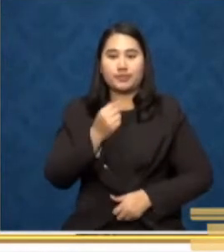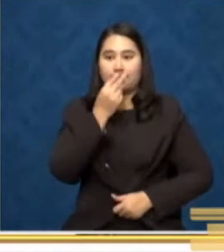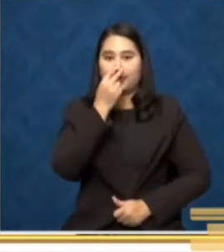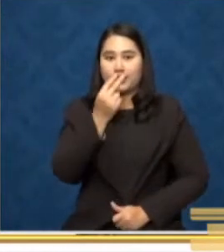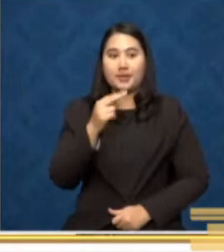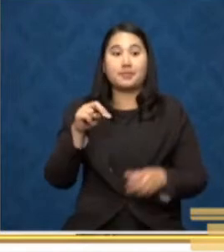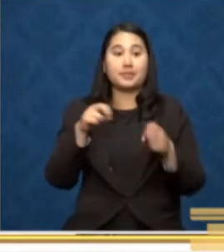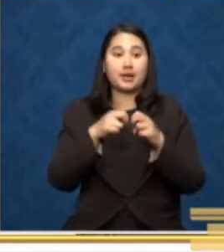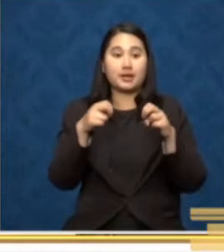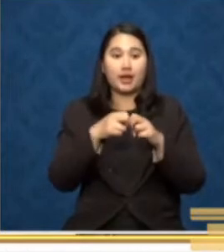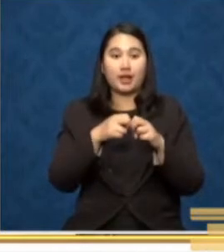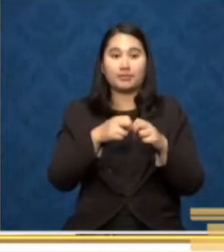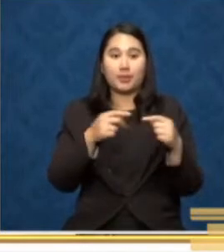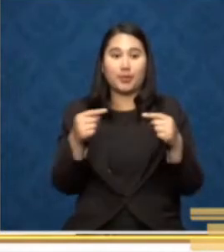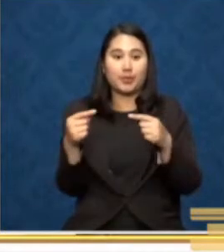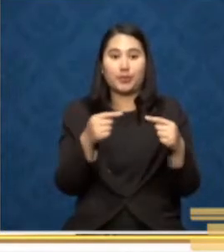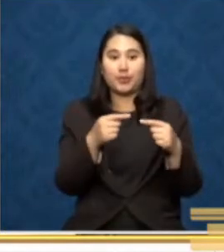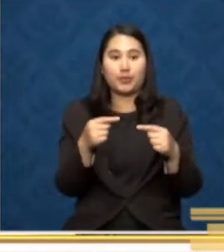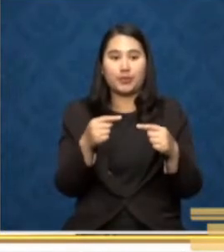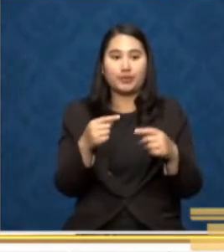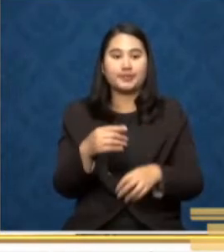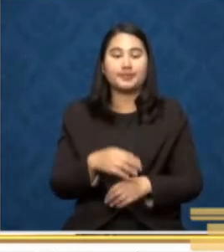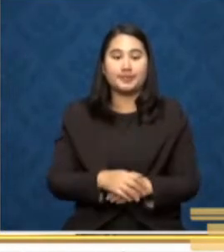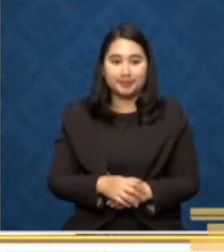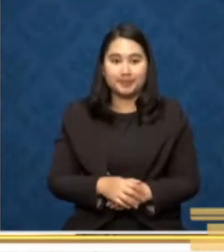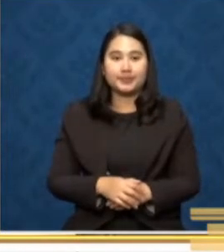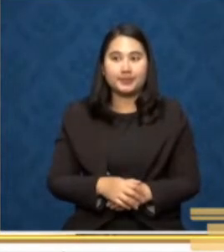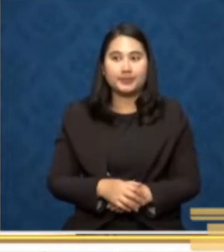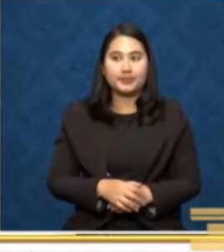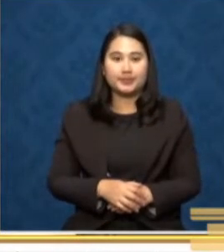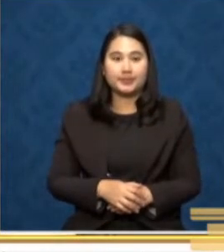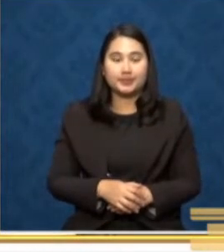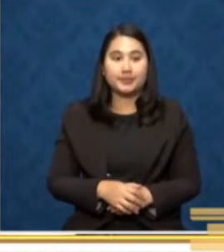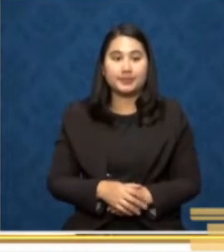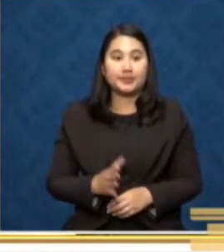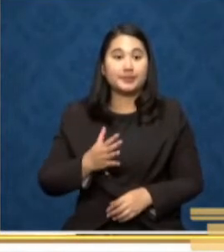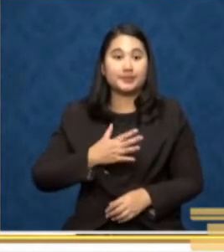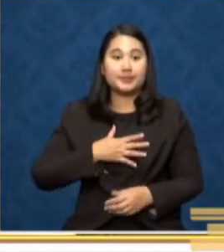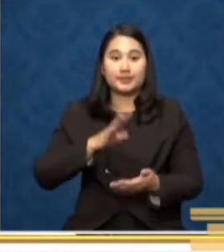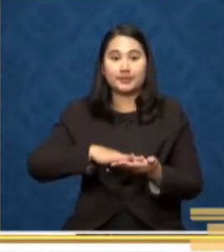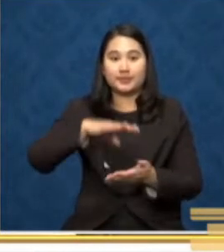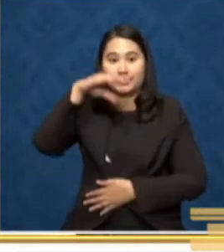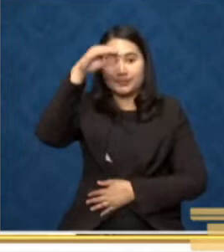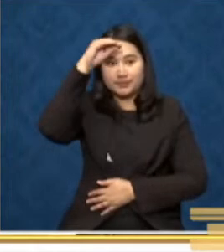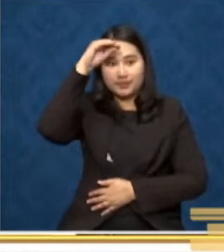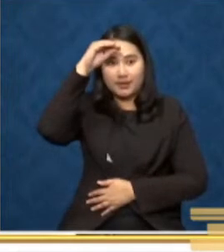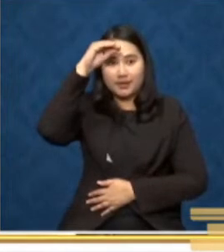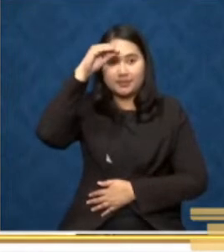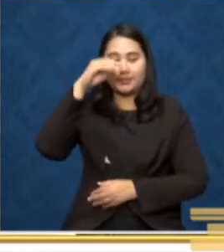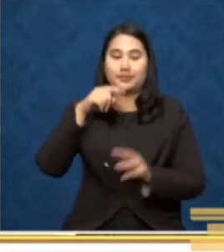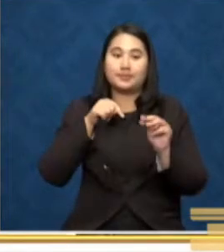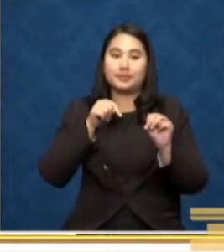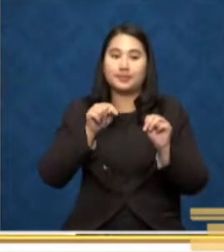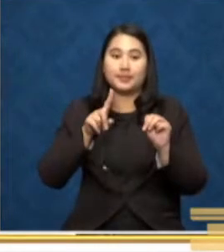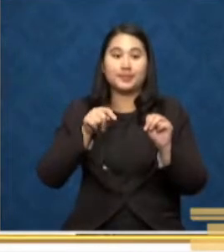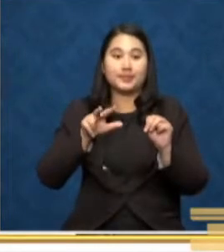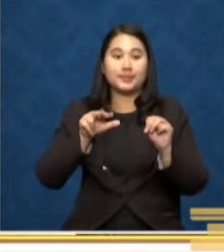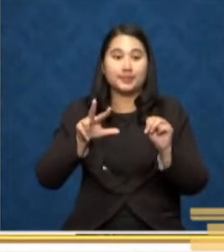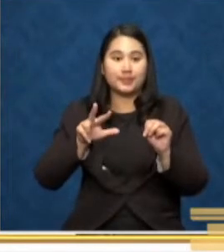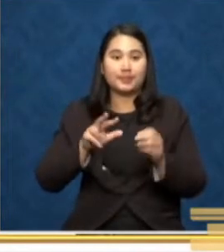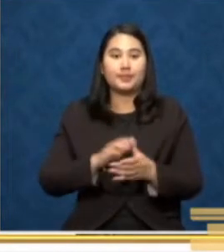ไม่สงบในพื้นที่นะครับตั้งแต่ผมเรียนชั้นมัธยมศึกษาด้วยซ้ำไปนะครับท่านประธ